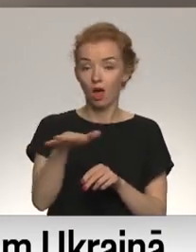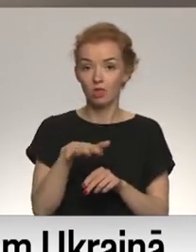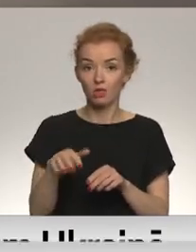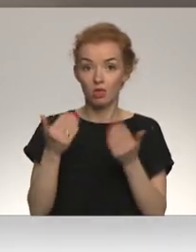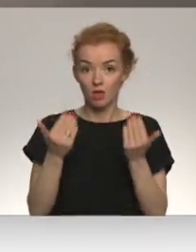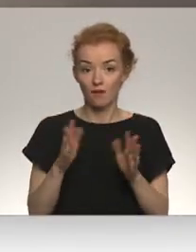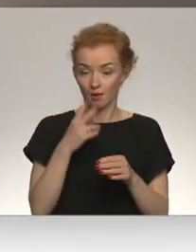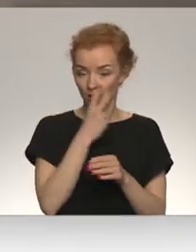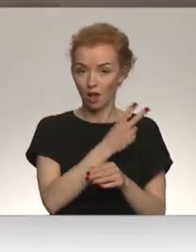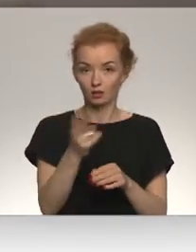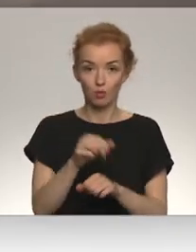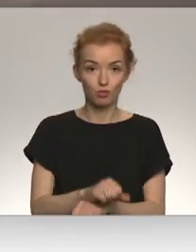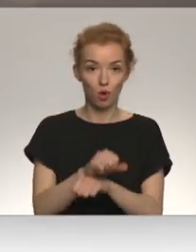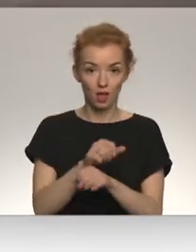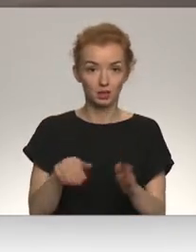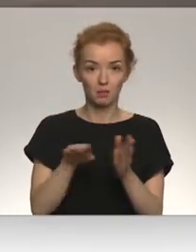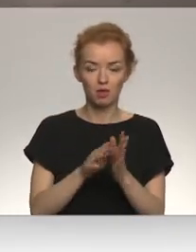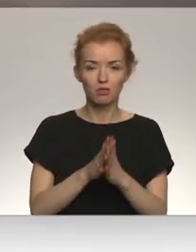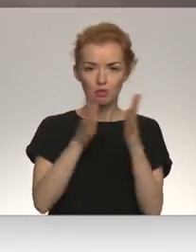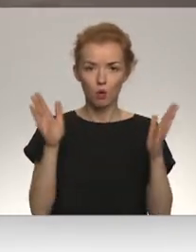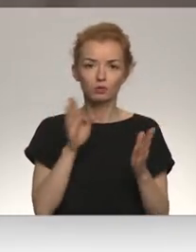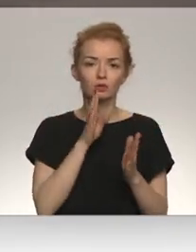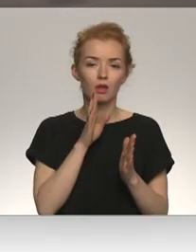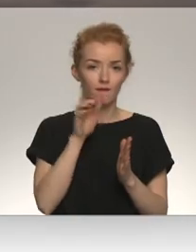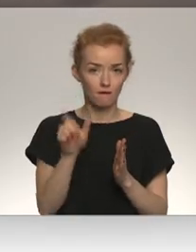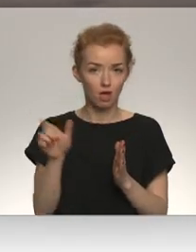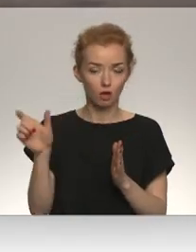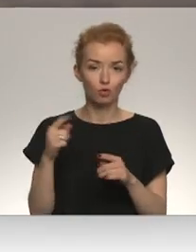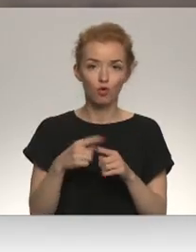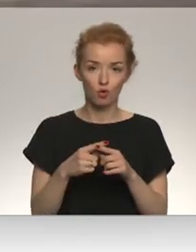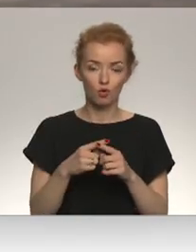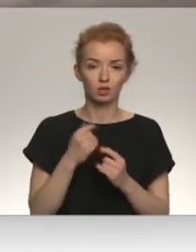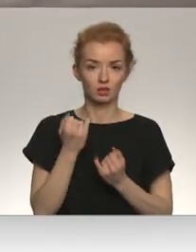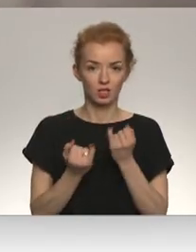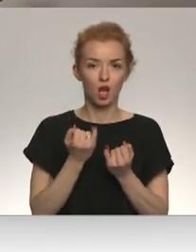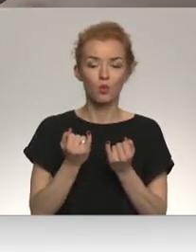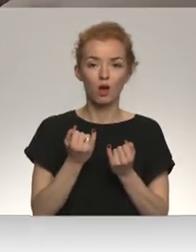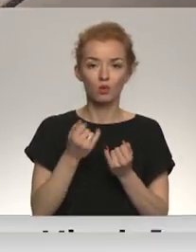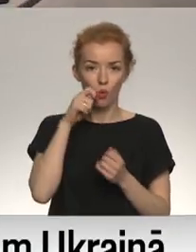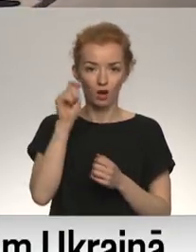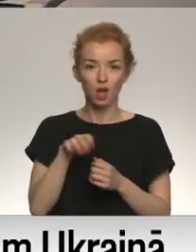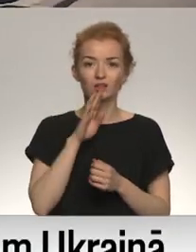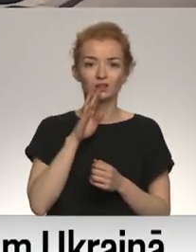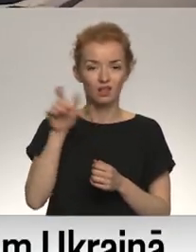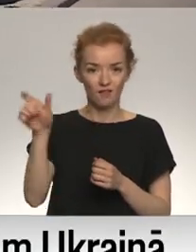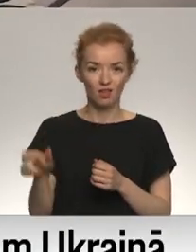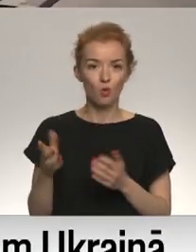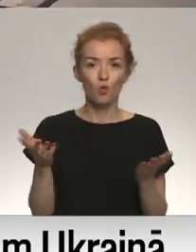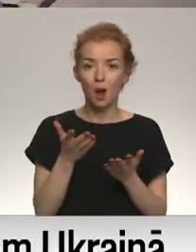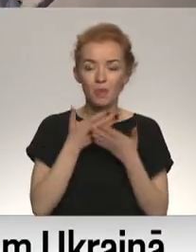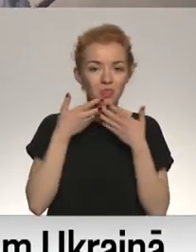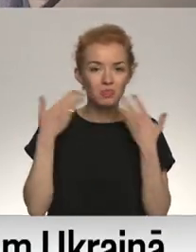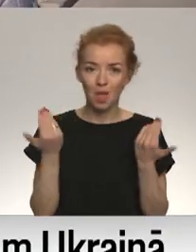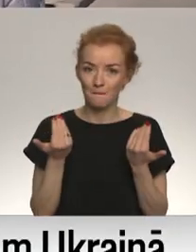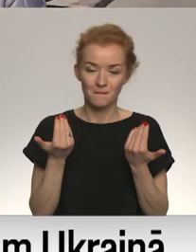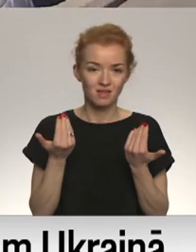redzēt, šodienas protestā piedalās ļoti daudz dalībnieču un solidarizējoties ar Ukrainas sievietēm, kurām nebija